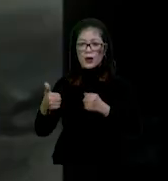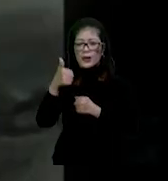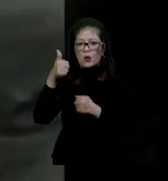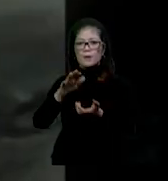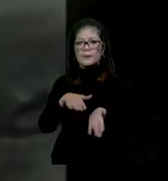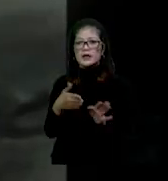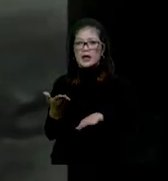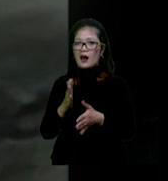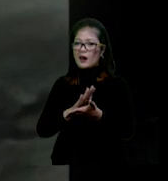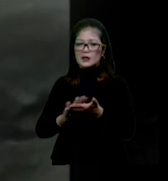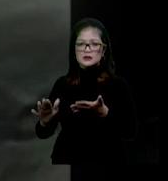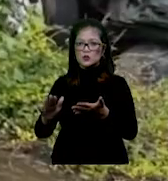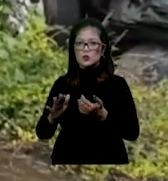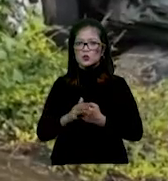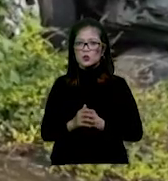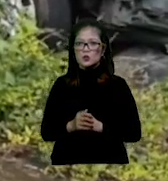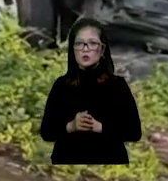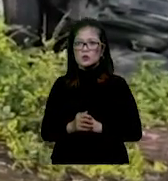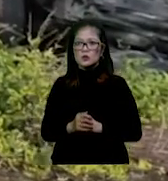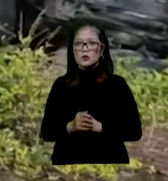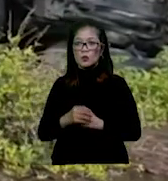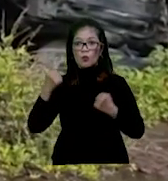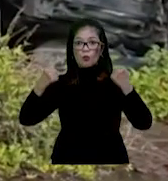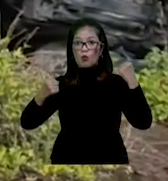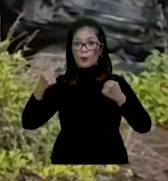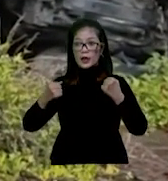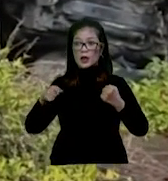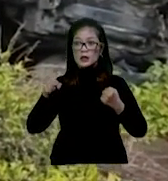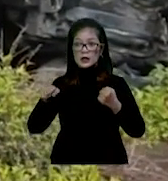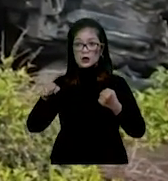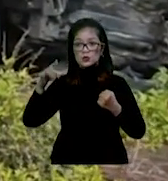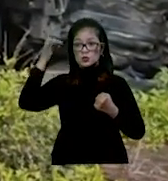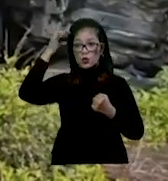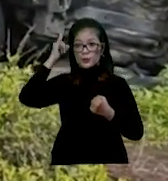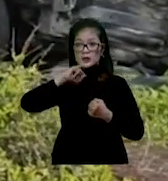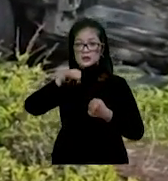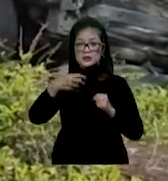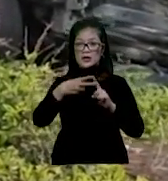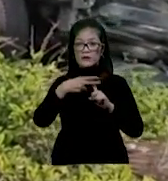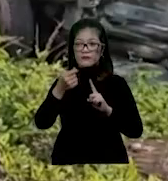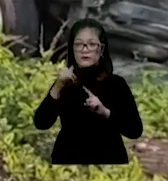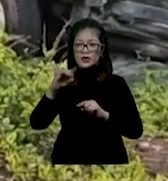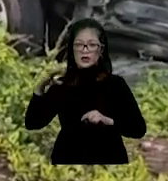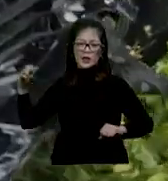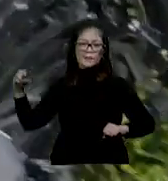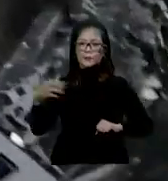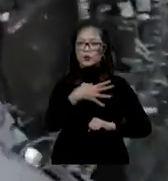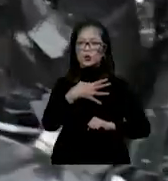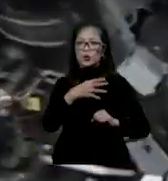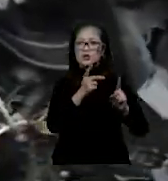lokasi kejadian. Kejadian berawal saat mobil yang dikemudikan Jeffrey, warga Klaten, melaju kencang dari arah Semarang menuju